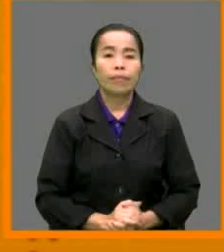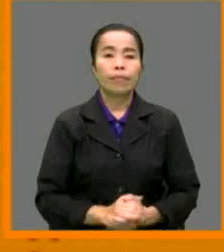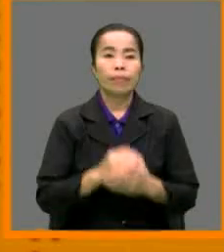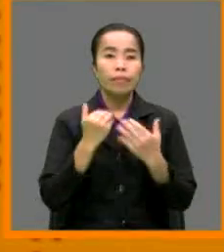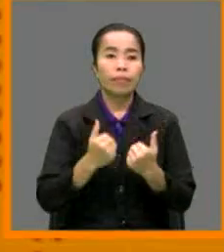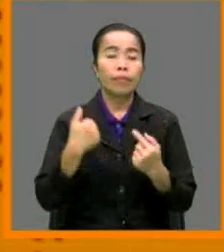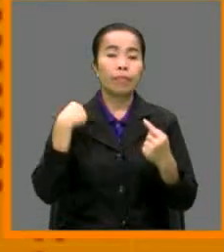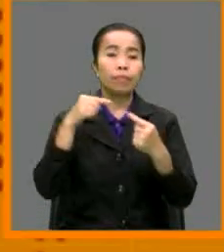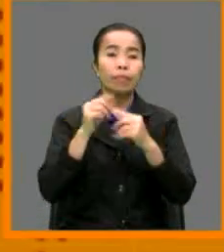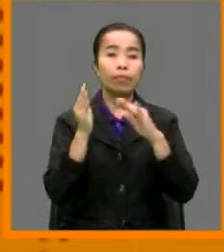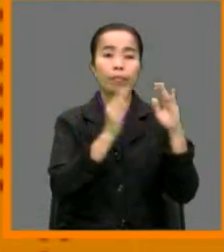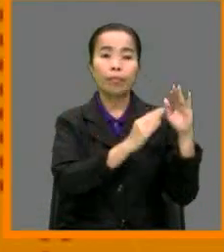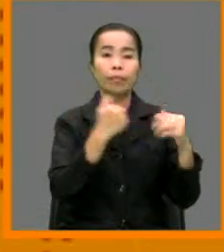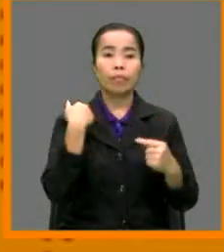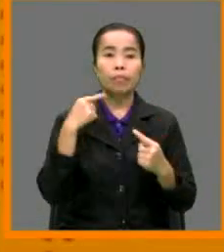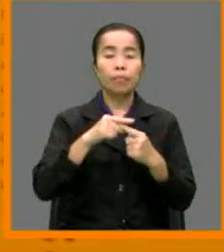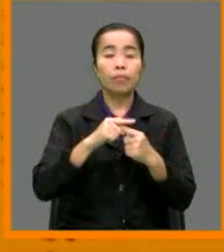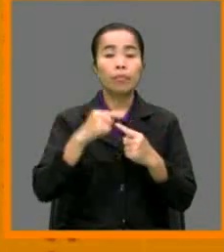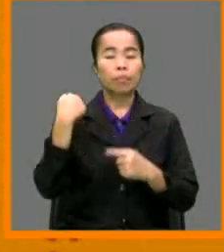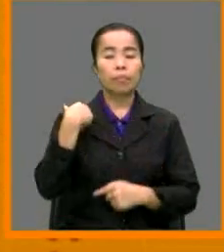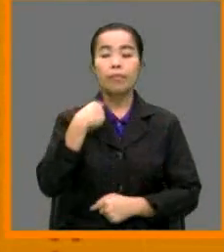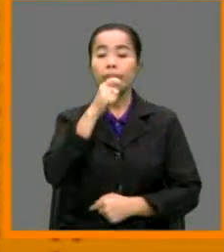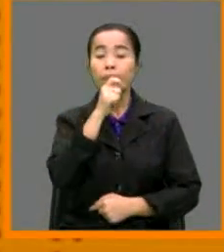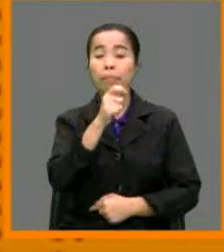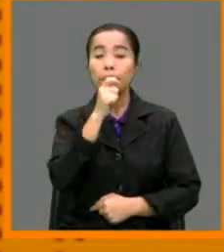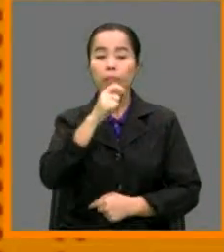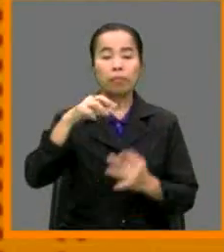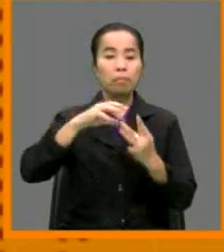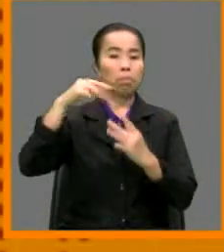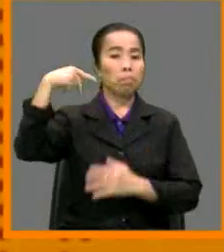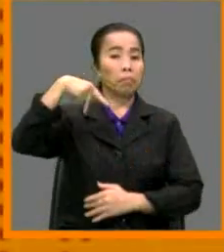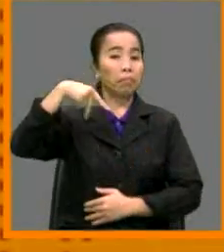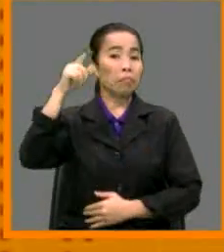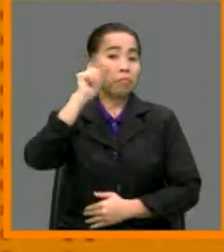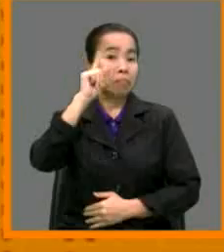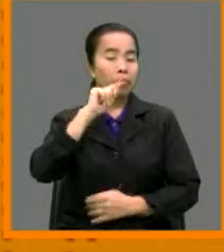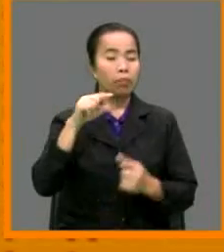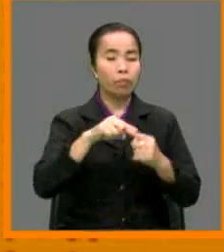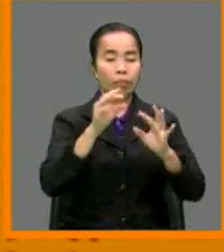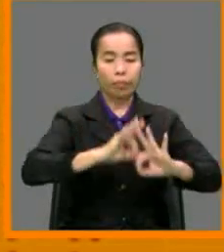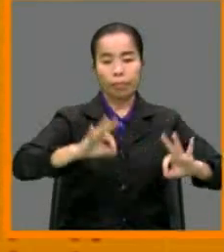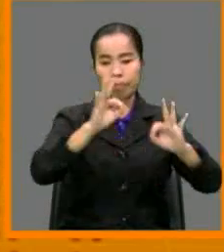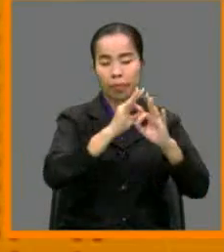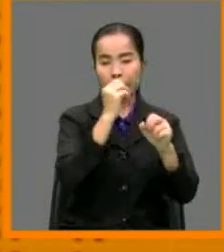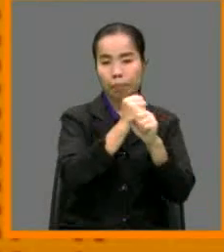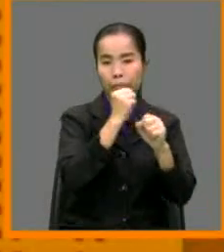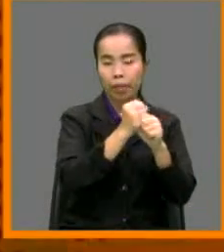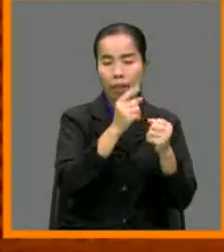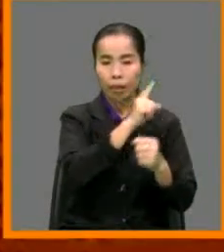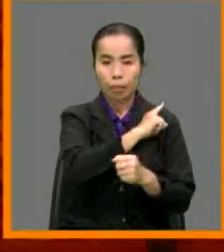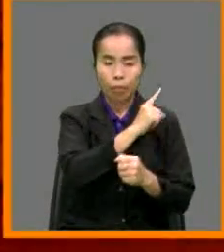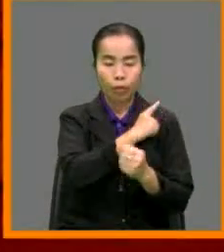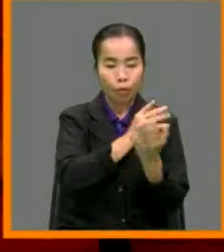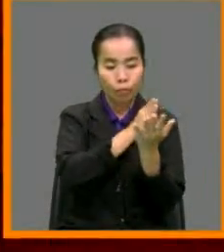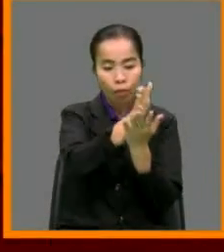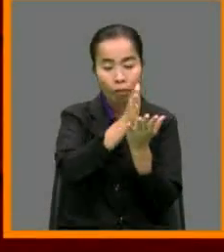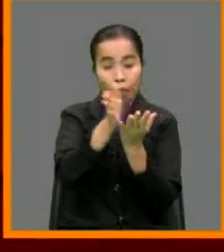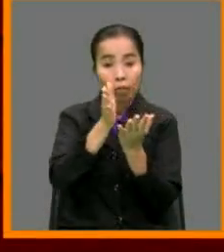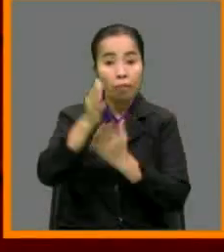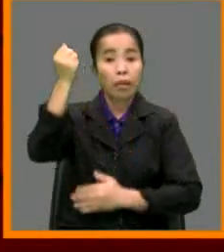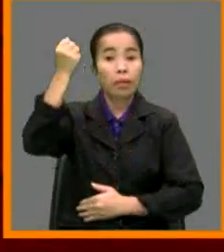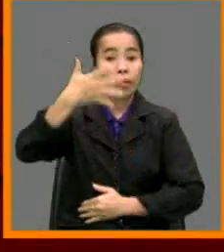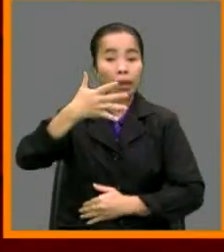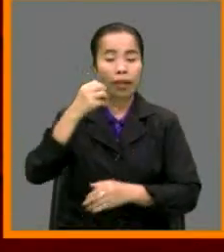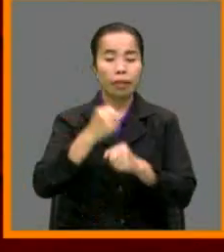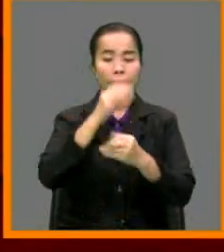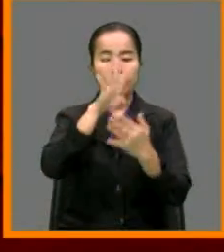ทีมข่าว True for You นะคะได้มีโอกาสสัมภาษณ์พิเศษแม่น้ำทั้ง5สายนะคะเพื่อสัมภาษณ์ถึงโอกาสในการเดินหน้าตามรถแมพที่